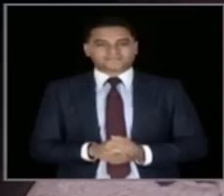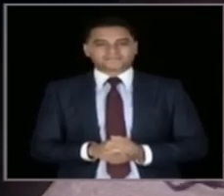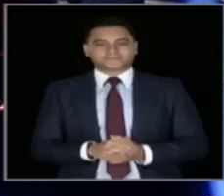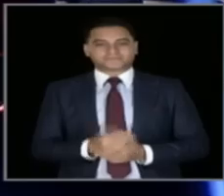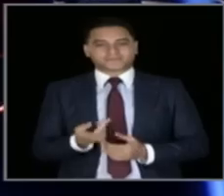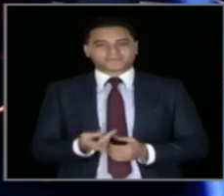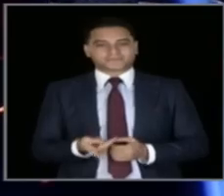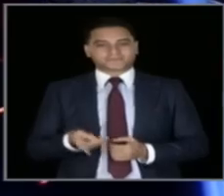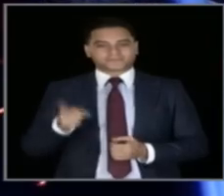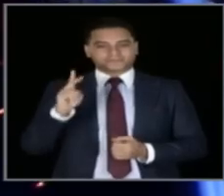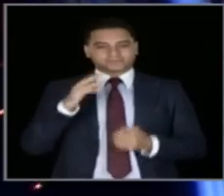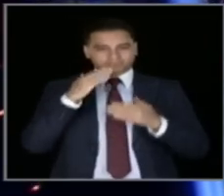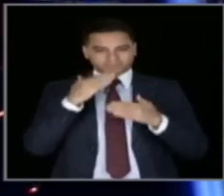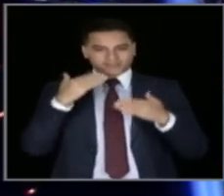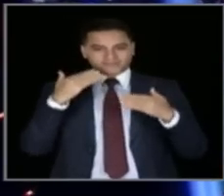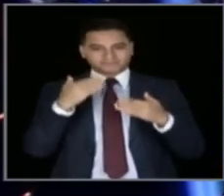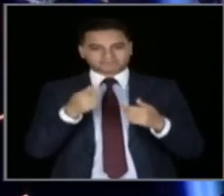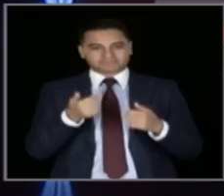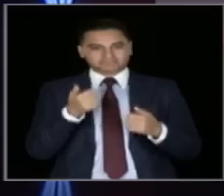الحظ لما يحب يبتسم في الآخر.